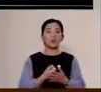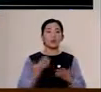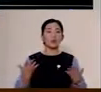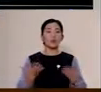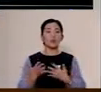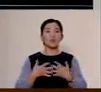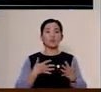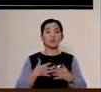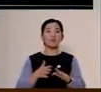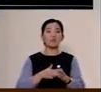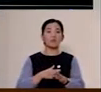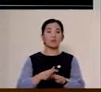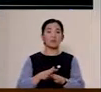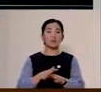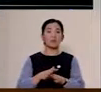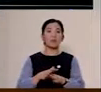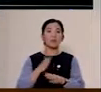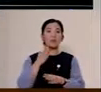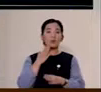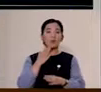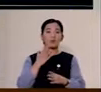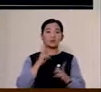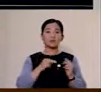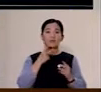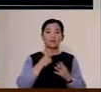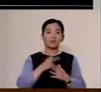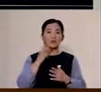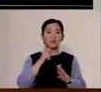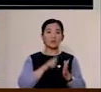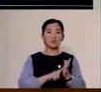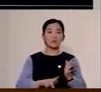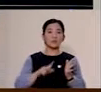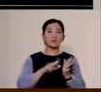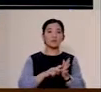разряда выполнено округление. Видите, у вас число